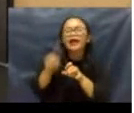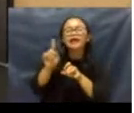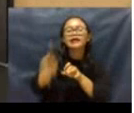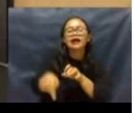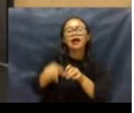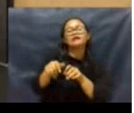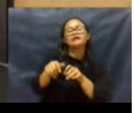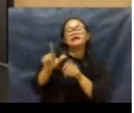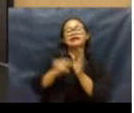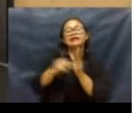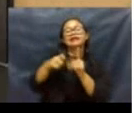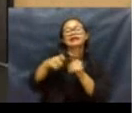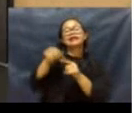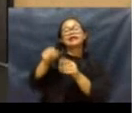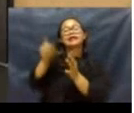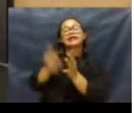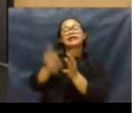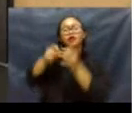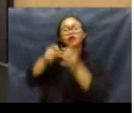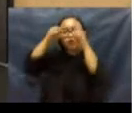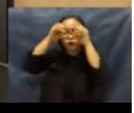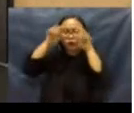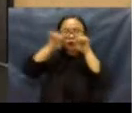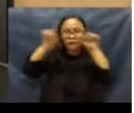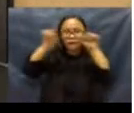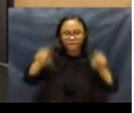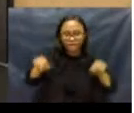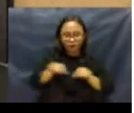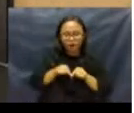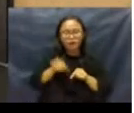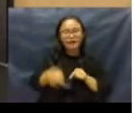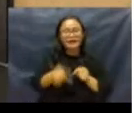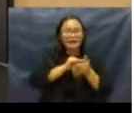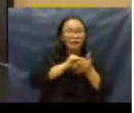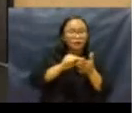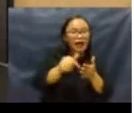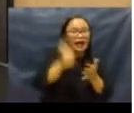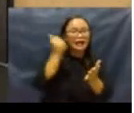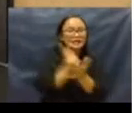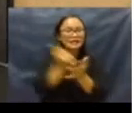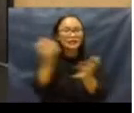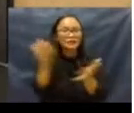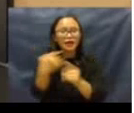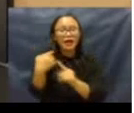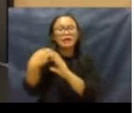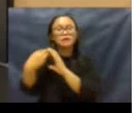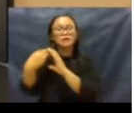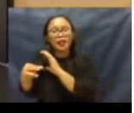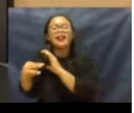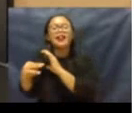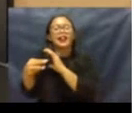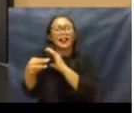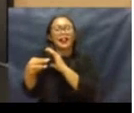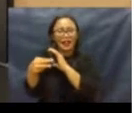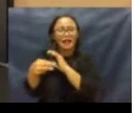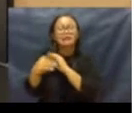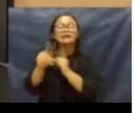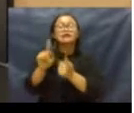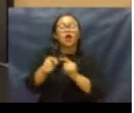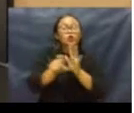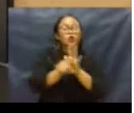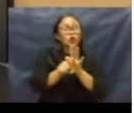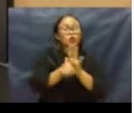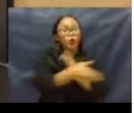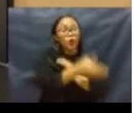Form. Silakan diisi dulu nama, kemudian asal Bapak Ibu, dan juga yang paling penting emailnya, sehingga nanti kalau Bapak dan Ibu menang,